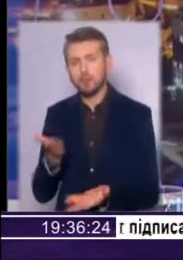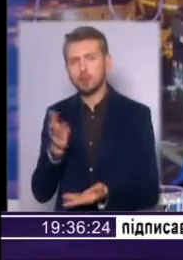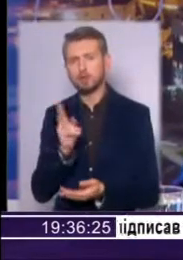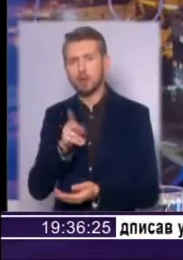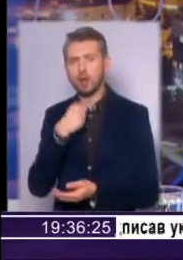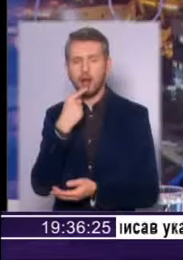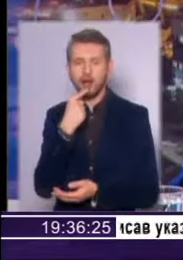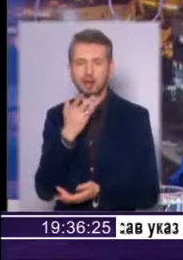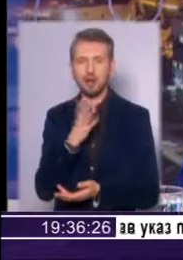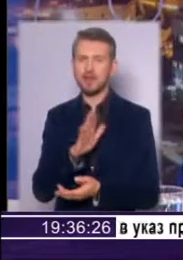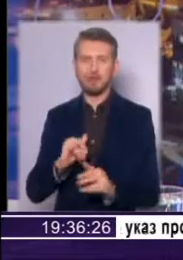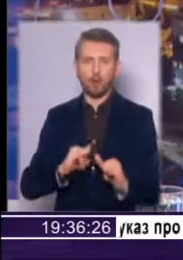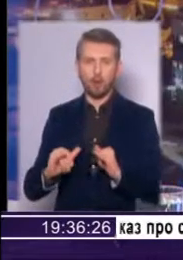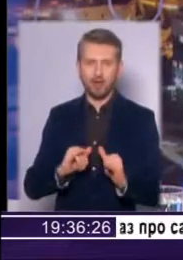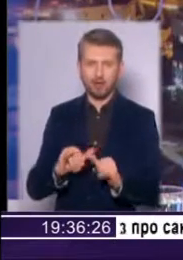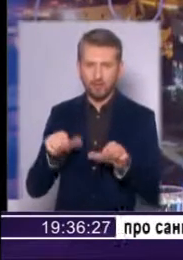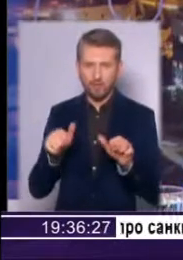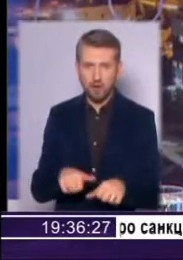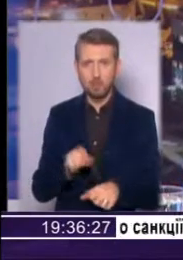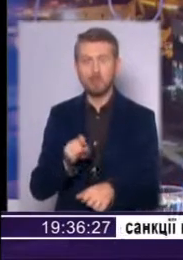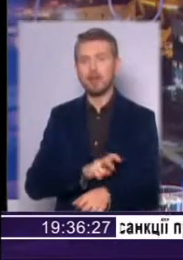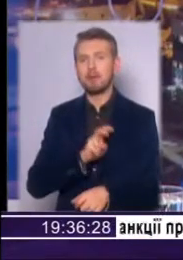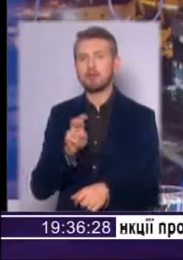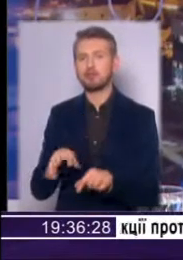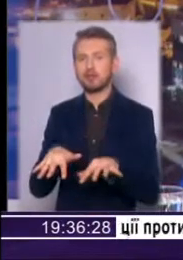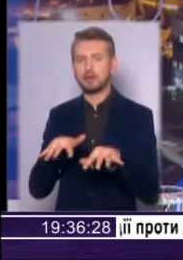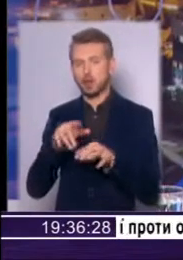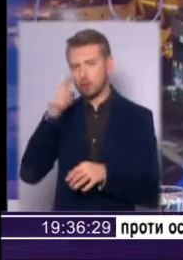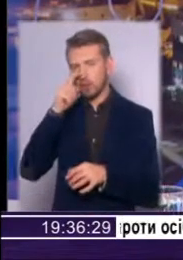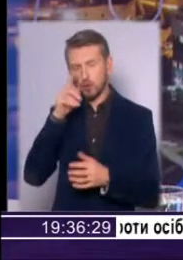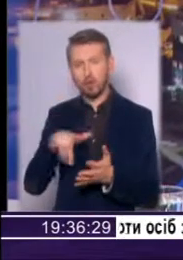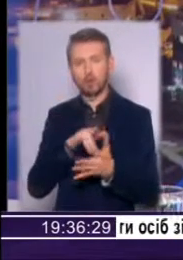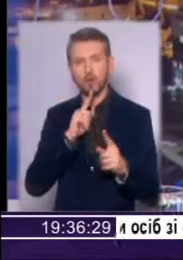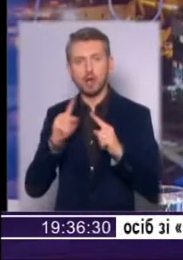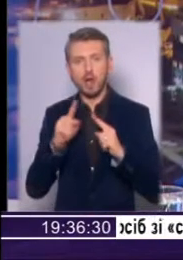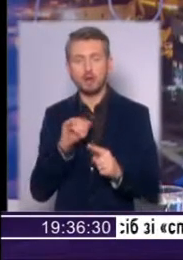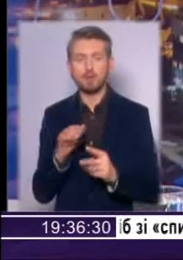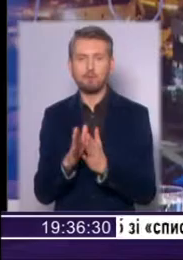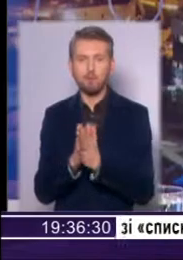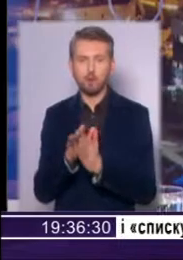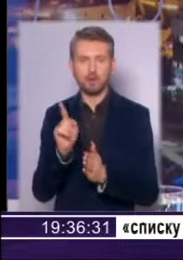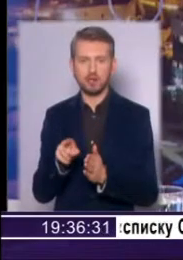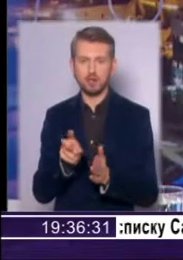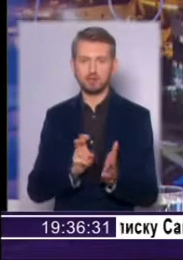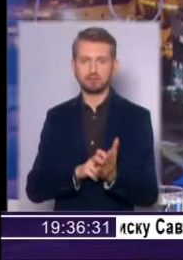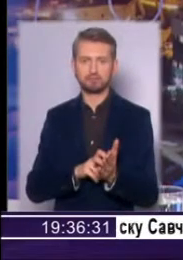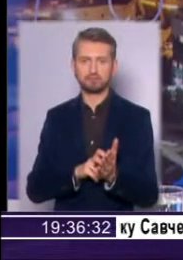не в дуже коректній формі, але вони прийшли до них на сесію Броварської міської ради і попросили їх скласти